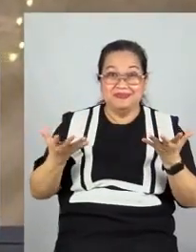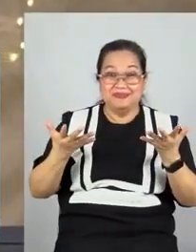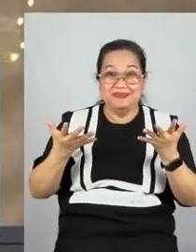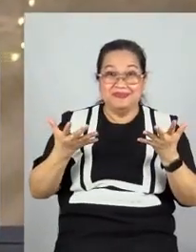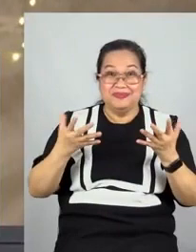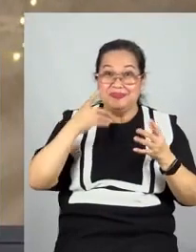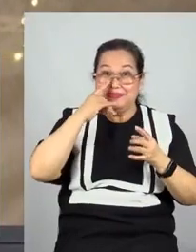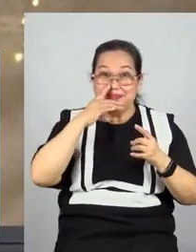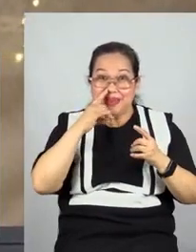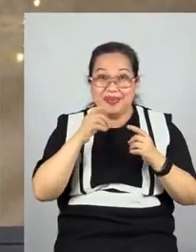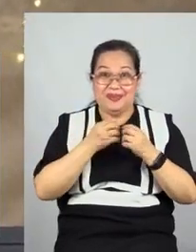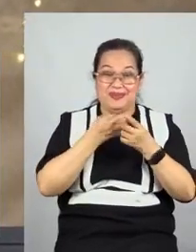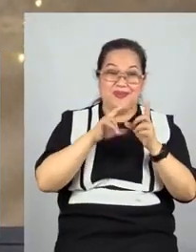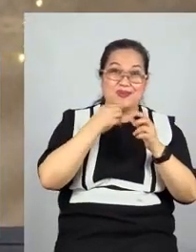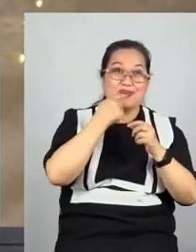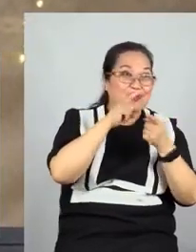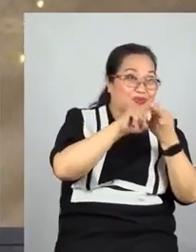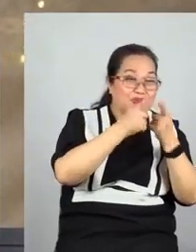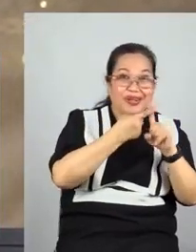kasambahay,